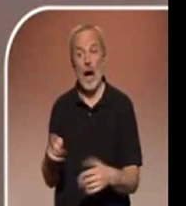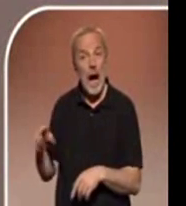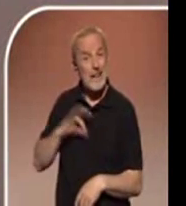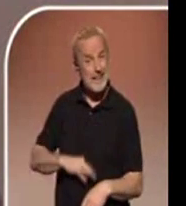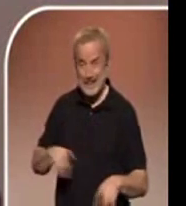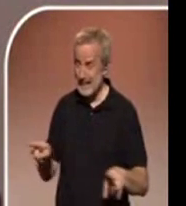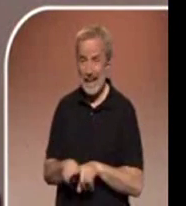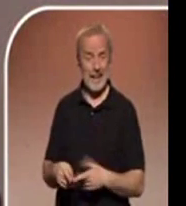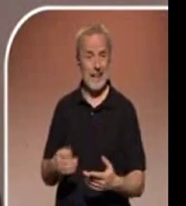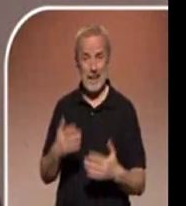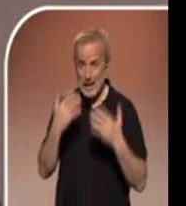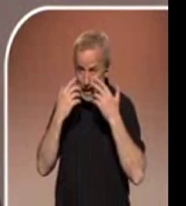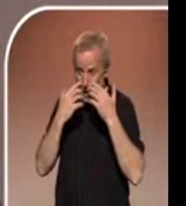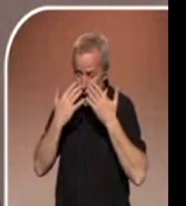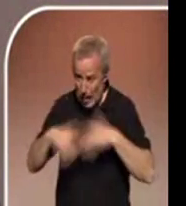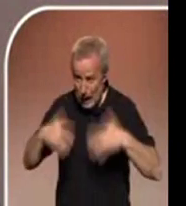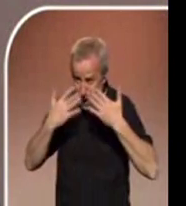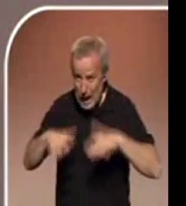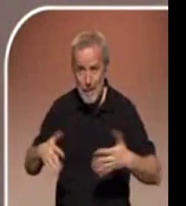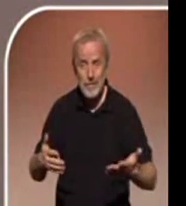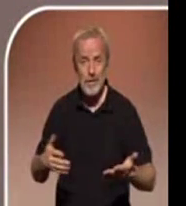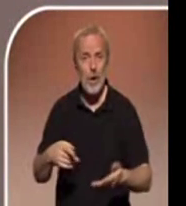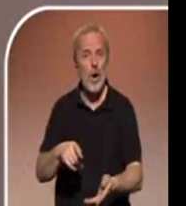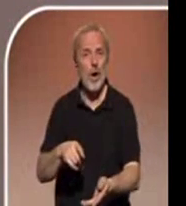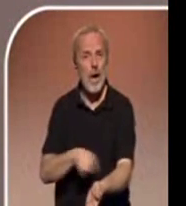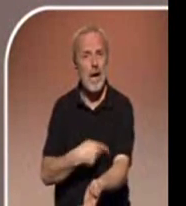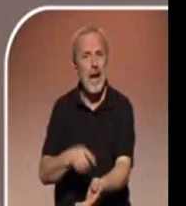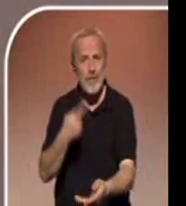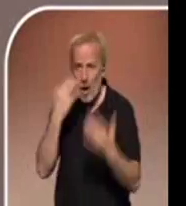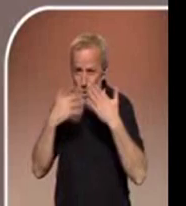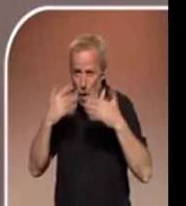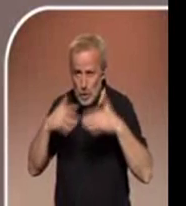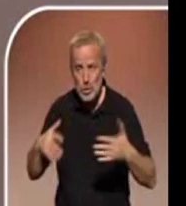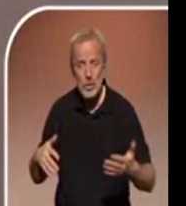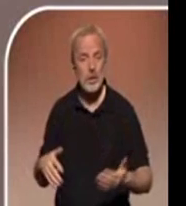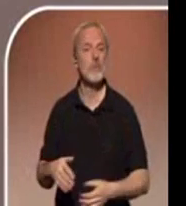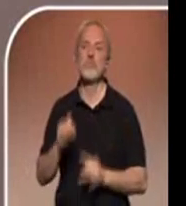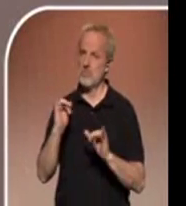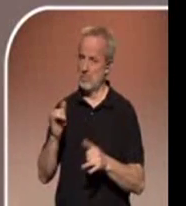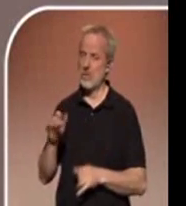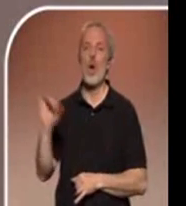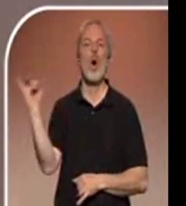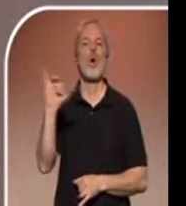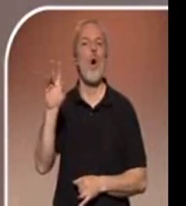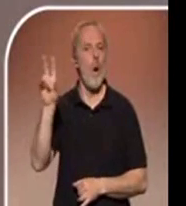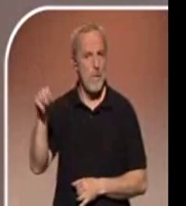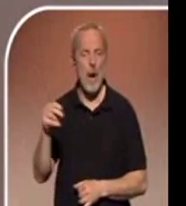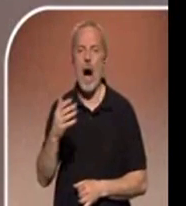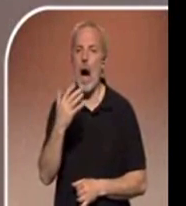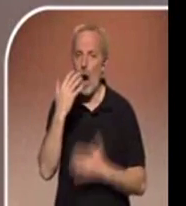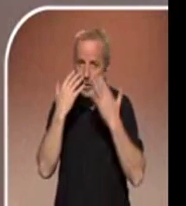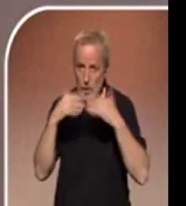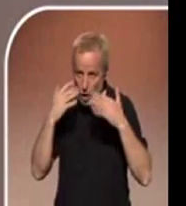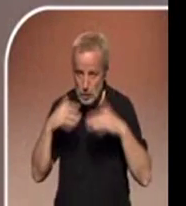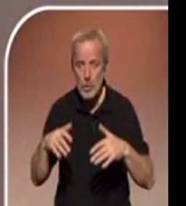syna. Tak to je obrácený problém, pokud mají krvácení z nosu, tak samozřejmě u té dotyčné